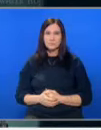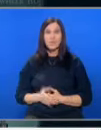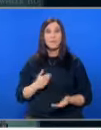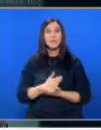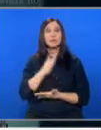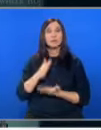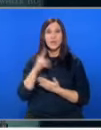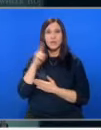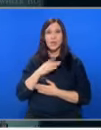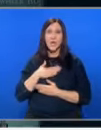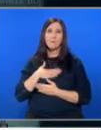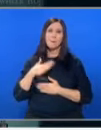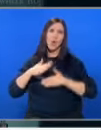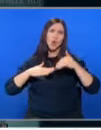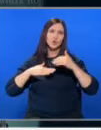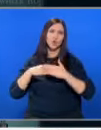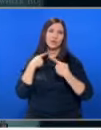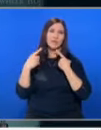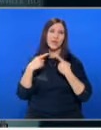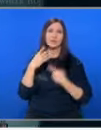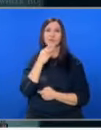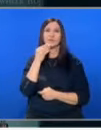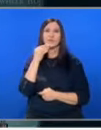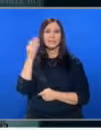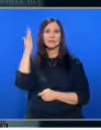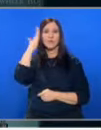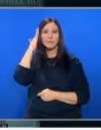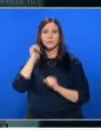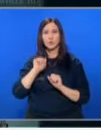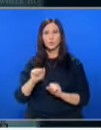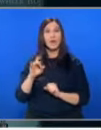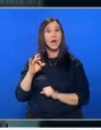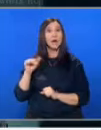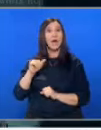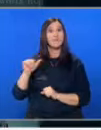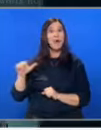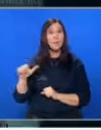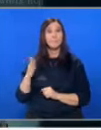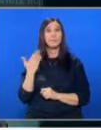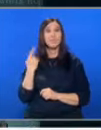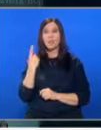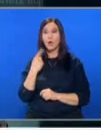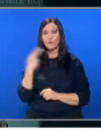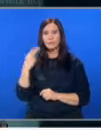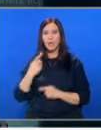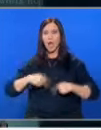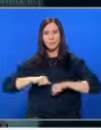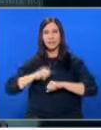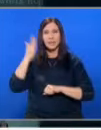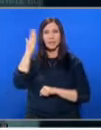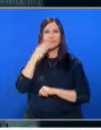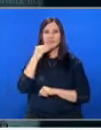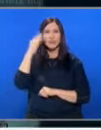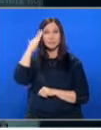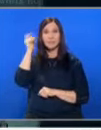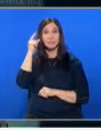През последните дни имахме конструктивни разговори с израелския министър на отбраната. Рафа беше една от темите. Кабинетът на израелския